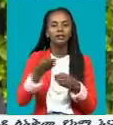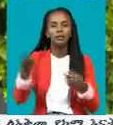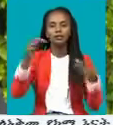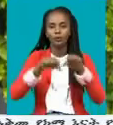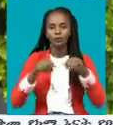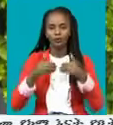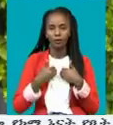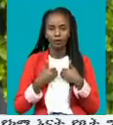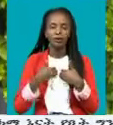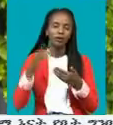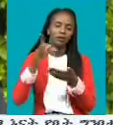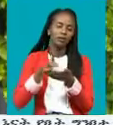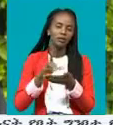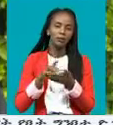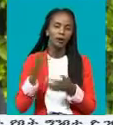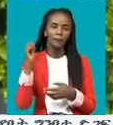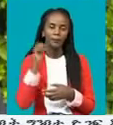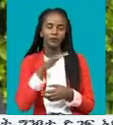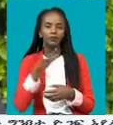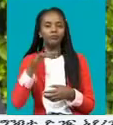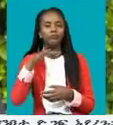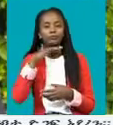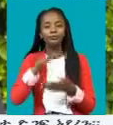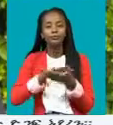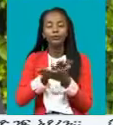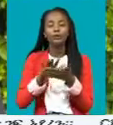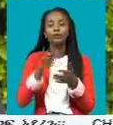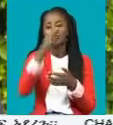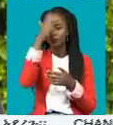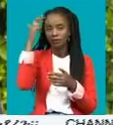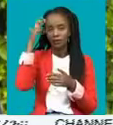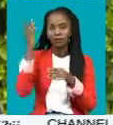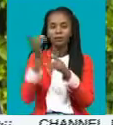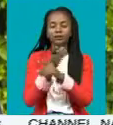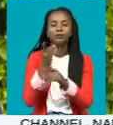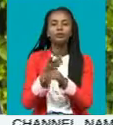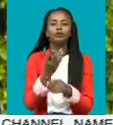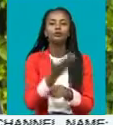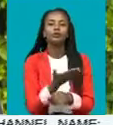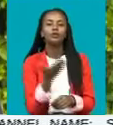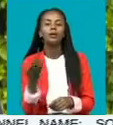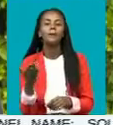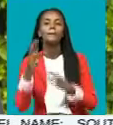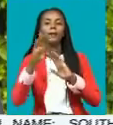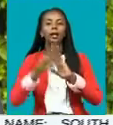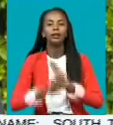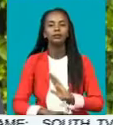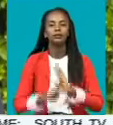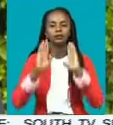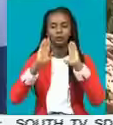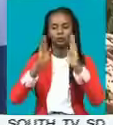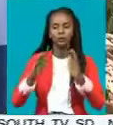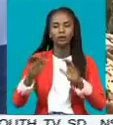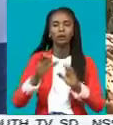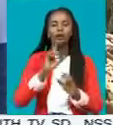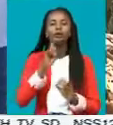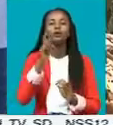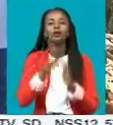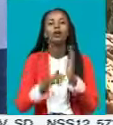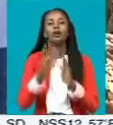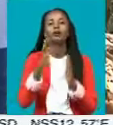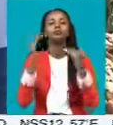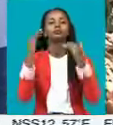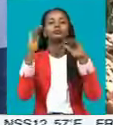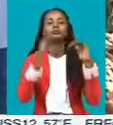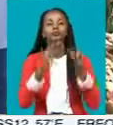ያላቸው ለከተማም ብልሽትና መቆሸሽ ምክንያትን የሚፈጥሩ ነገሮችን መቀነስን ትኩረት ያደረገ ነው። ዋጋውም